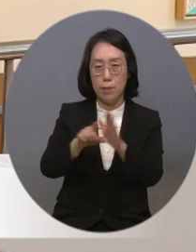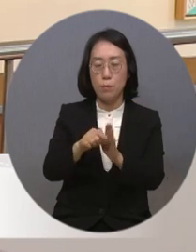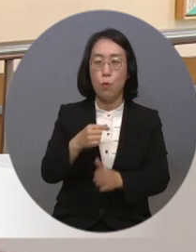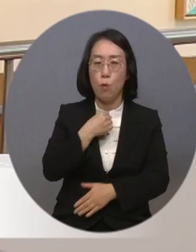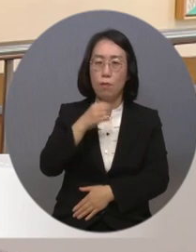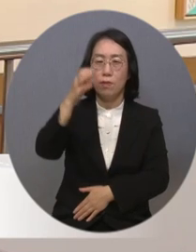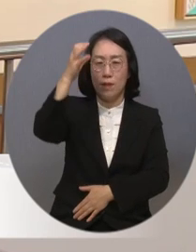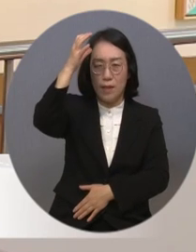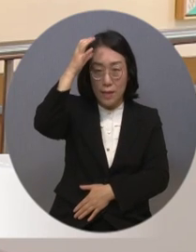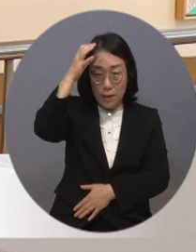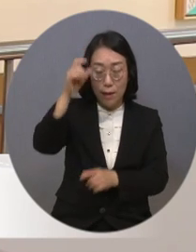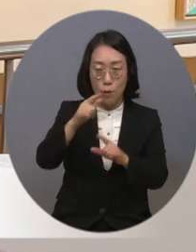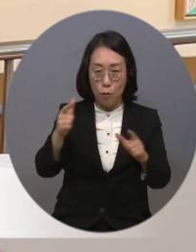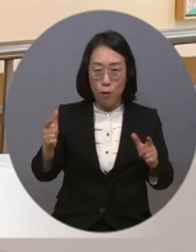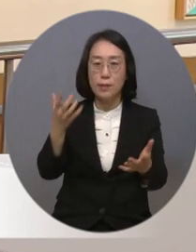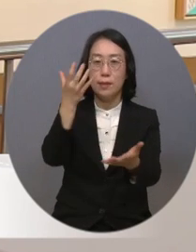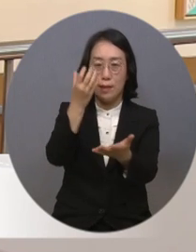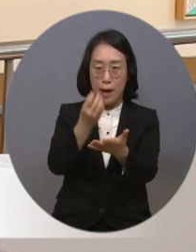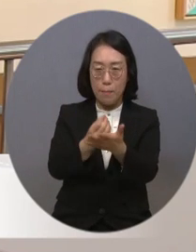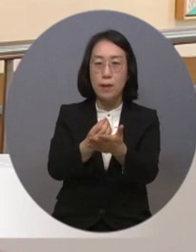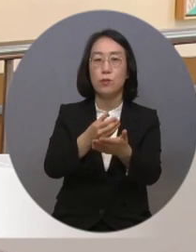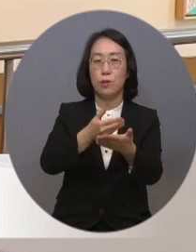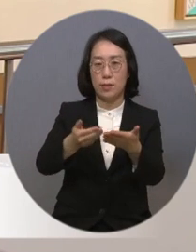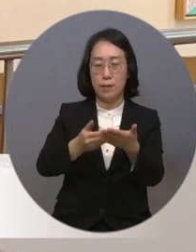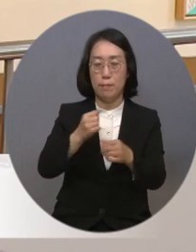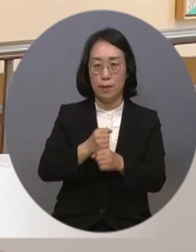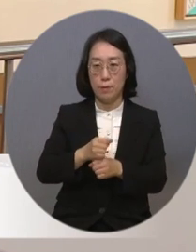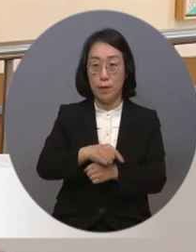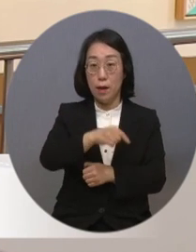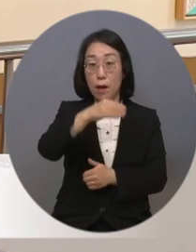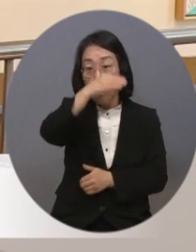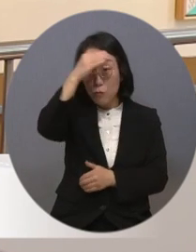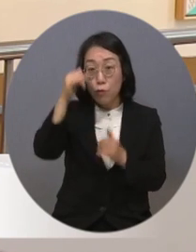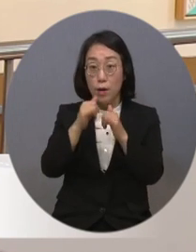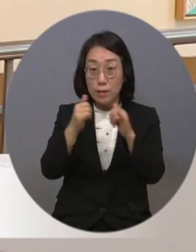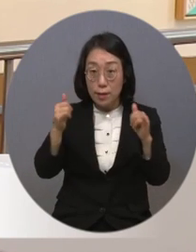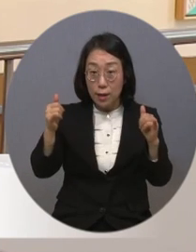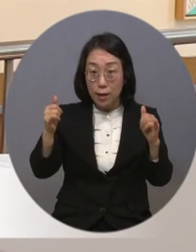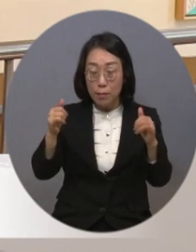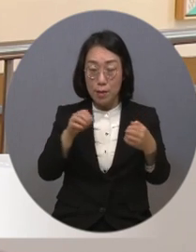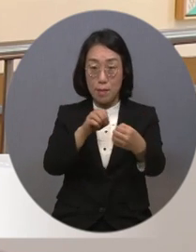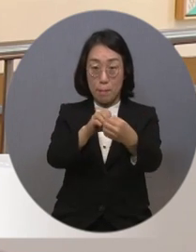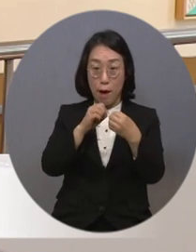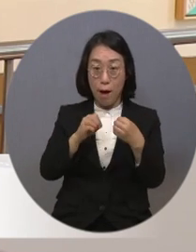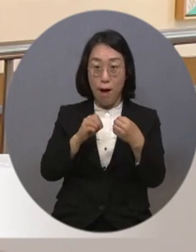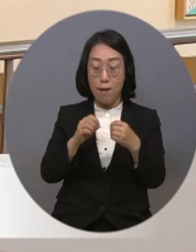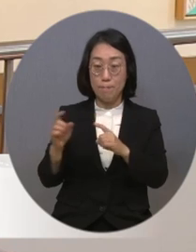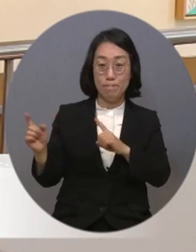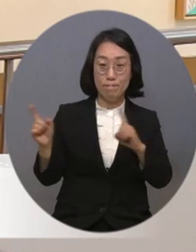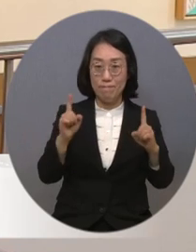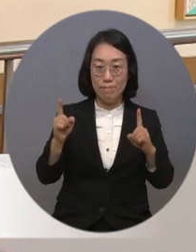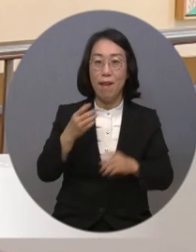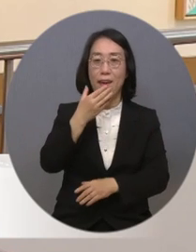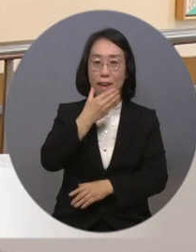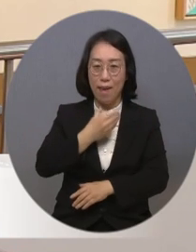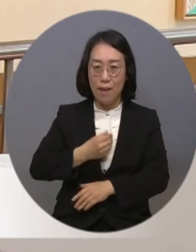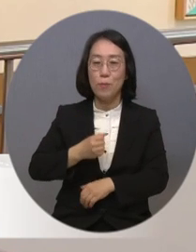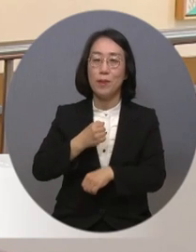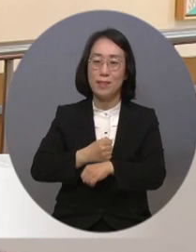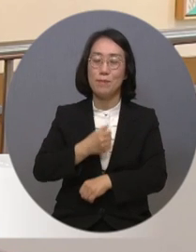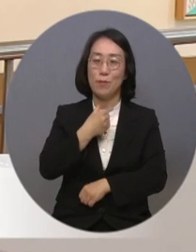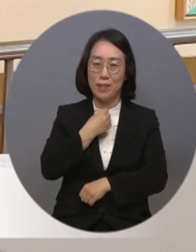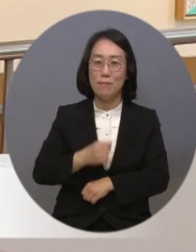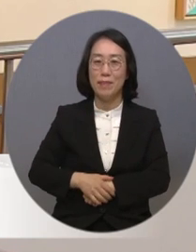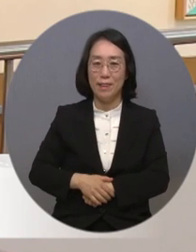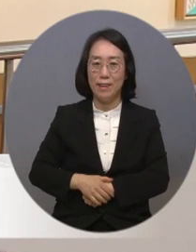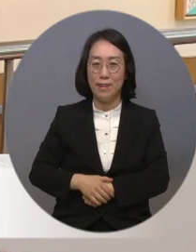소망을 담고 표현합니다. 이를 통해서 관람자들도 밝은 에너지를 받고 행복했으면 좋겠습니다. 저의